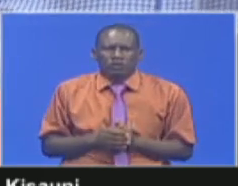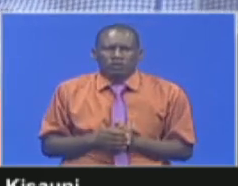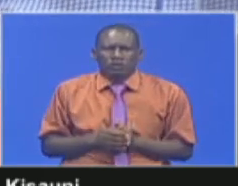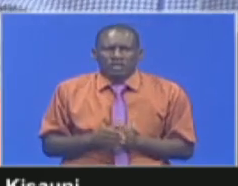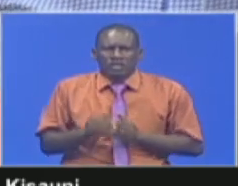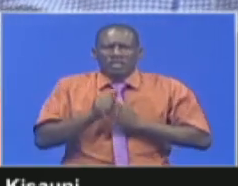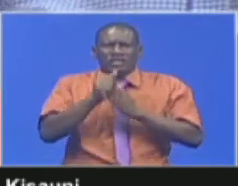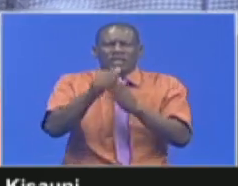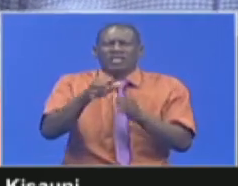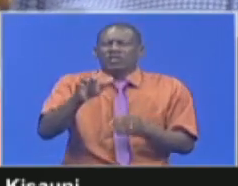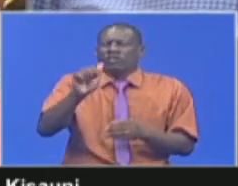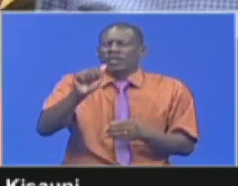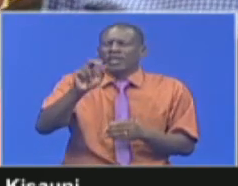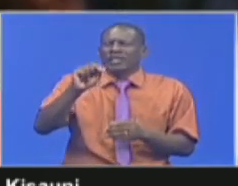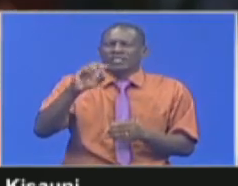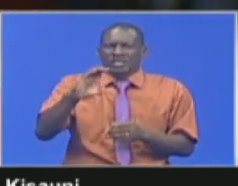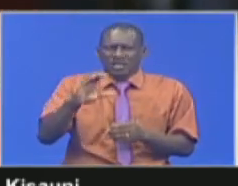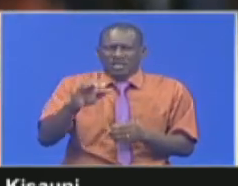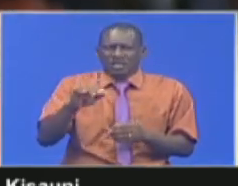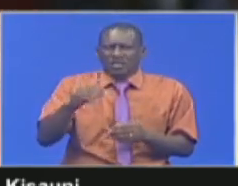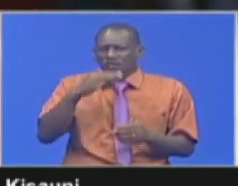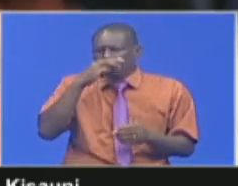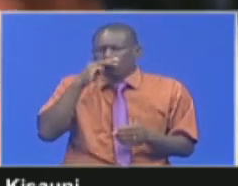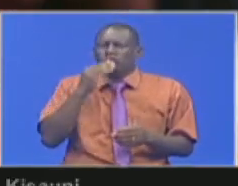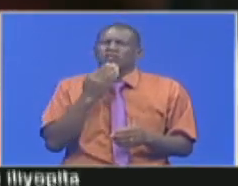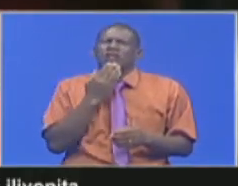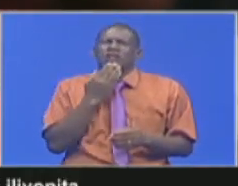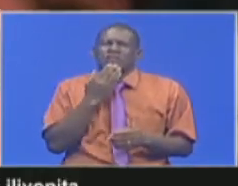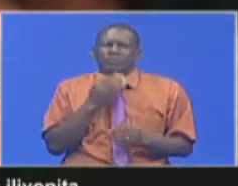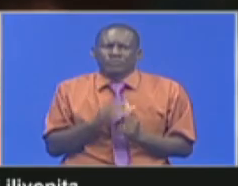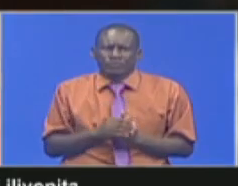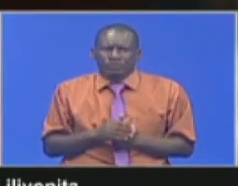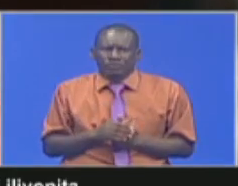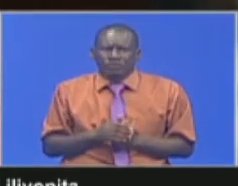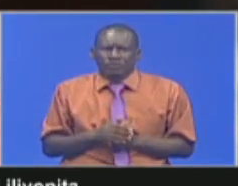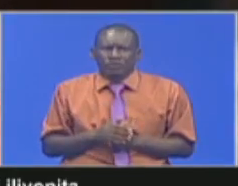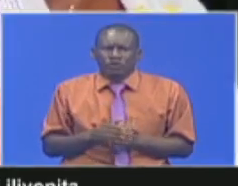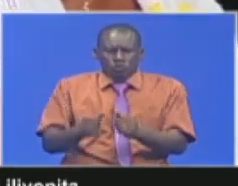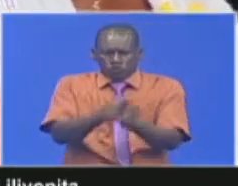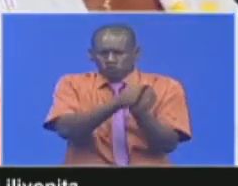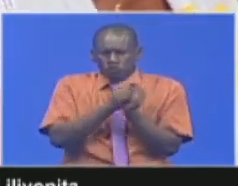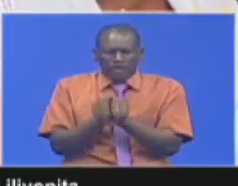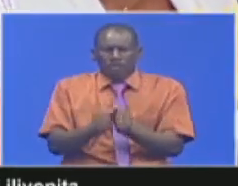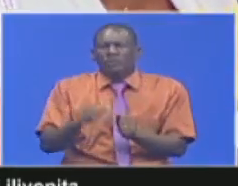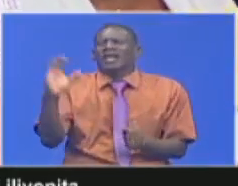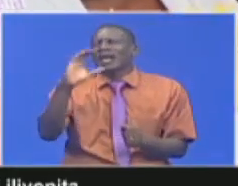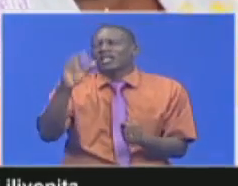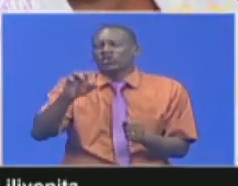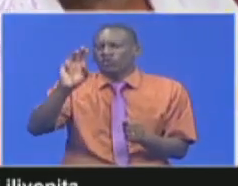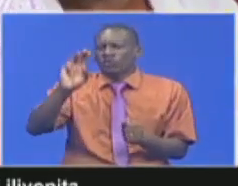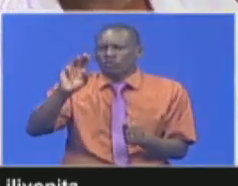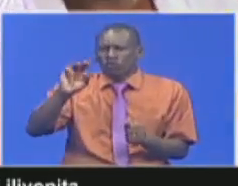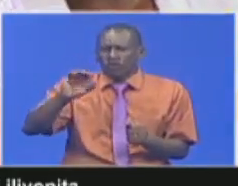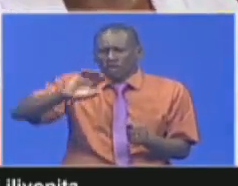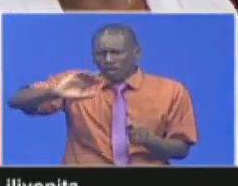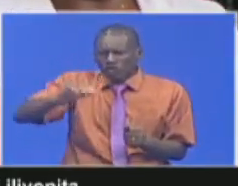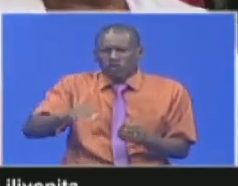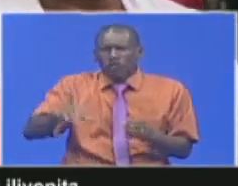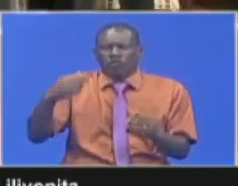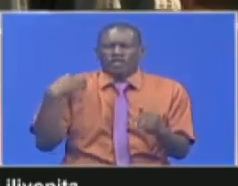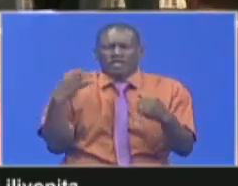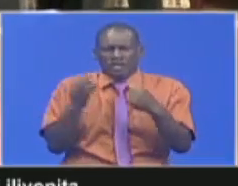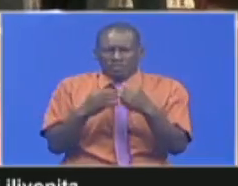Kiongozi wa chama cha Amani National Congress Musalia Mudavadi akiwa ameandamana na mwaniaji kiti cha ubunge katika eneo la Kibra